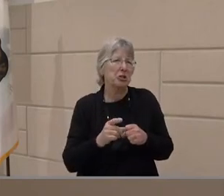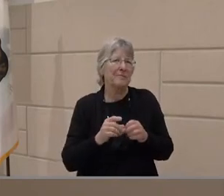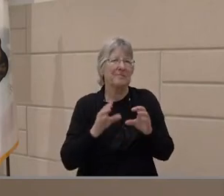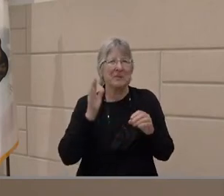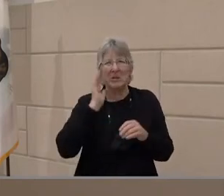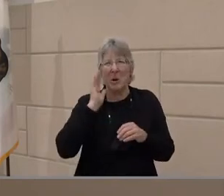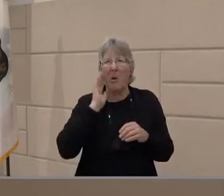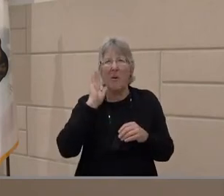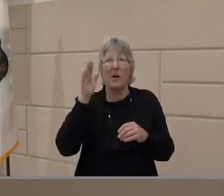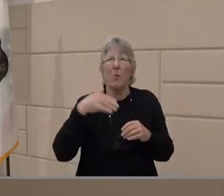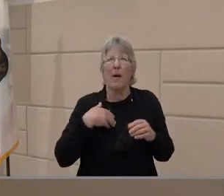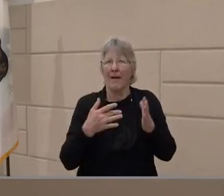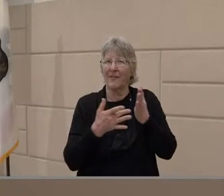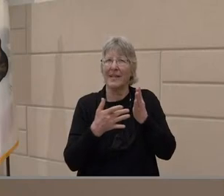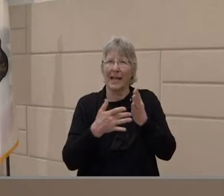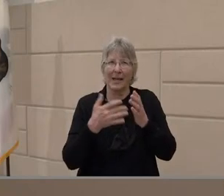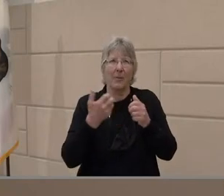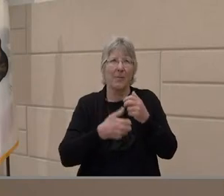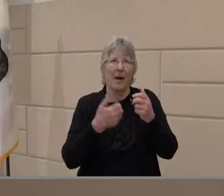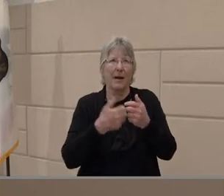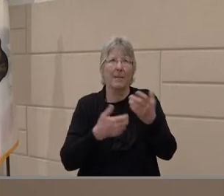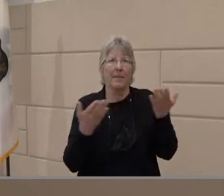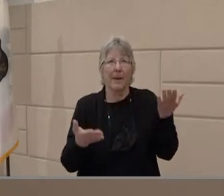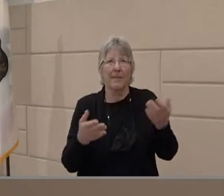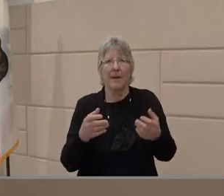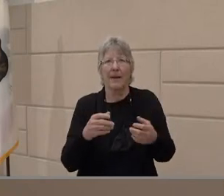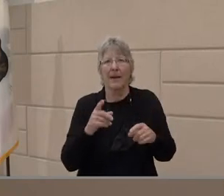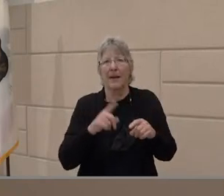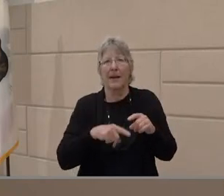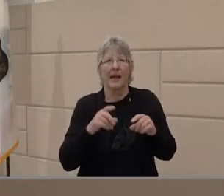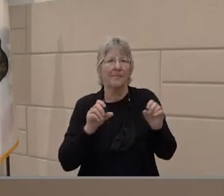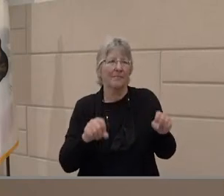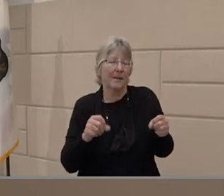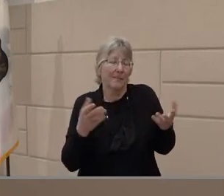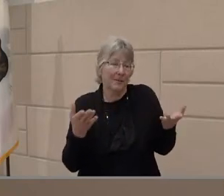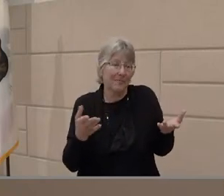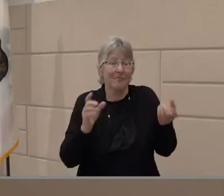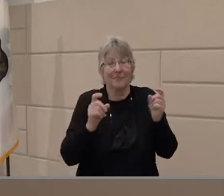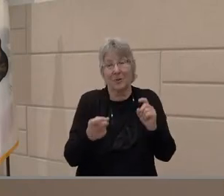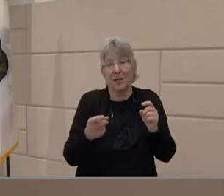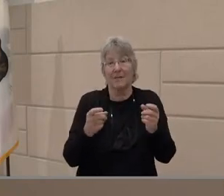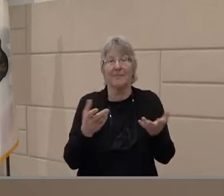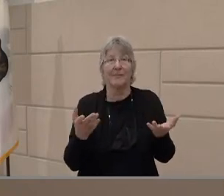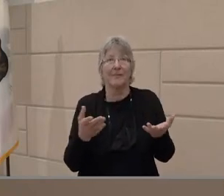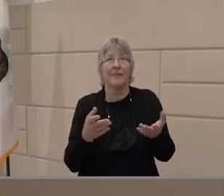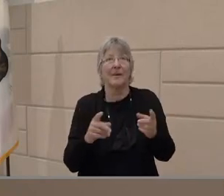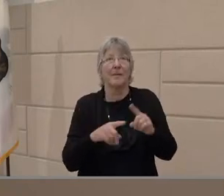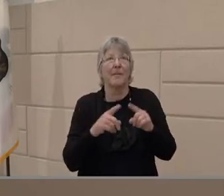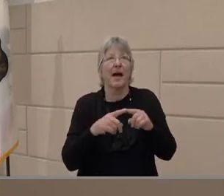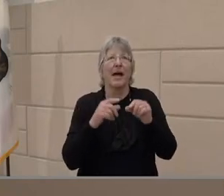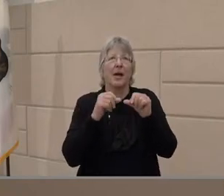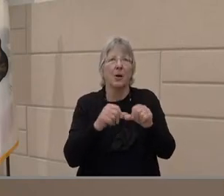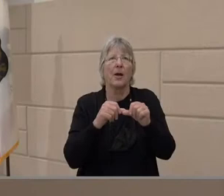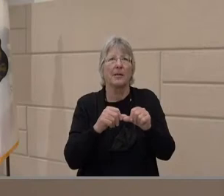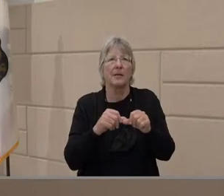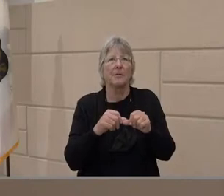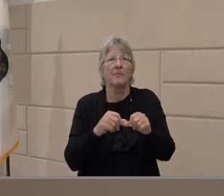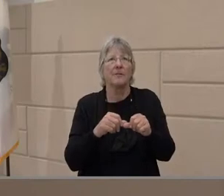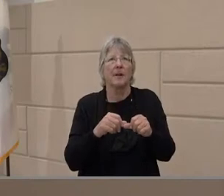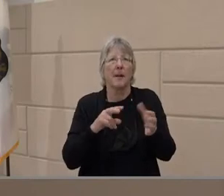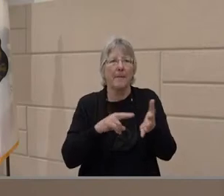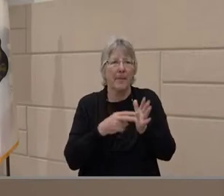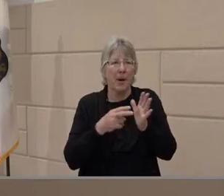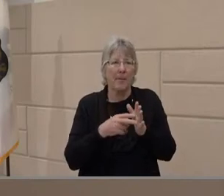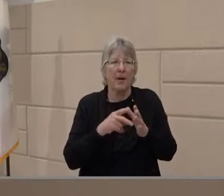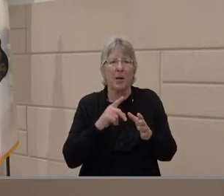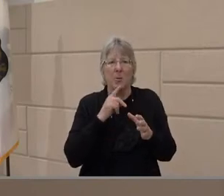องประหยัดฐานปีนายังโจรวมขนมเกตประจุมนั่งเวียนเมียนปัญหาเตะตรงนั่งในสายบันดัง